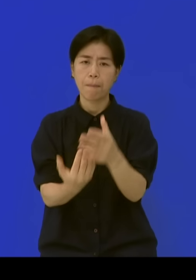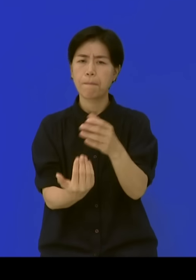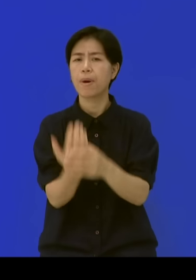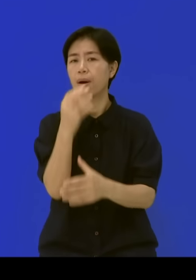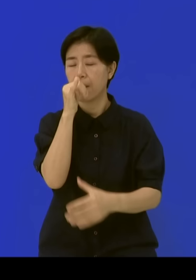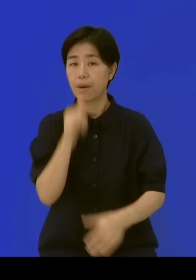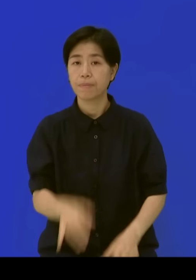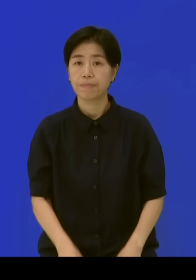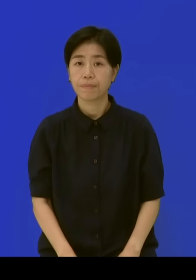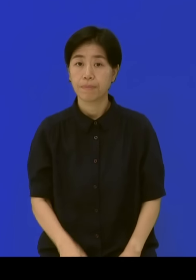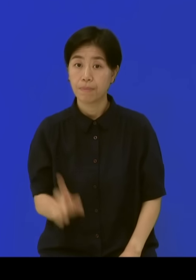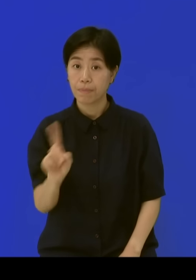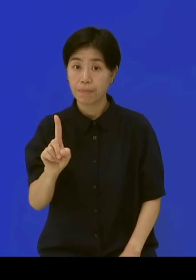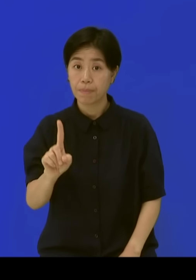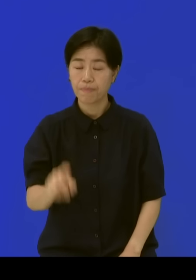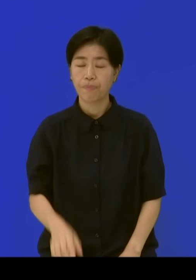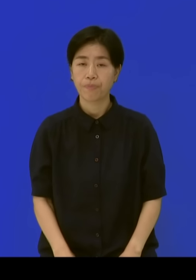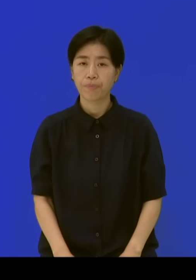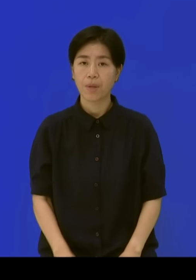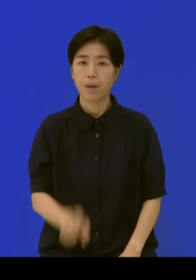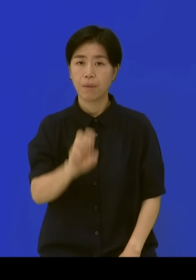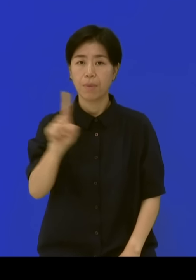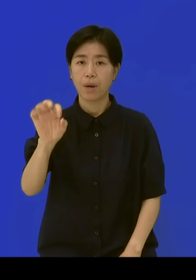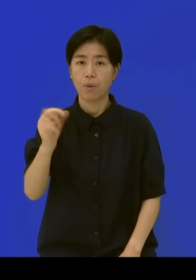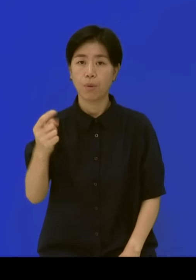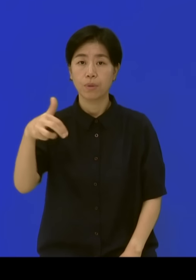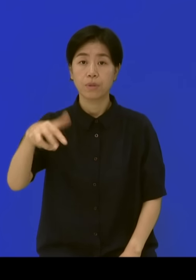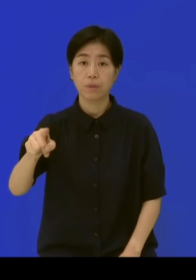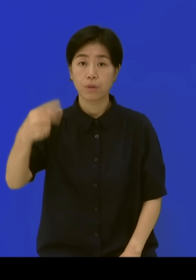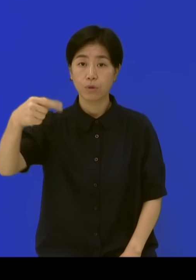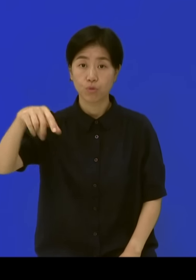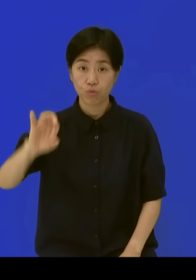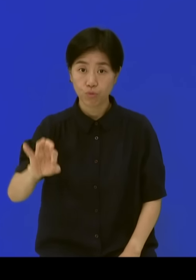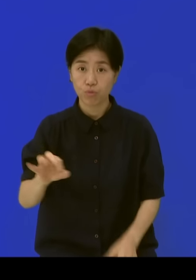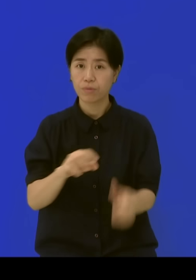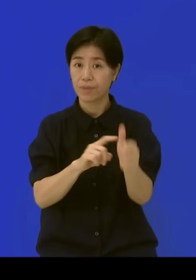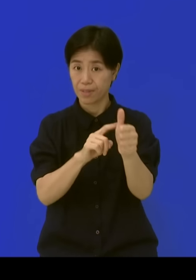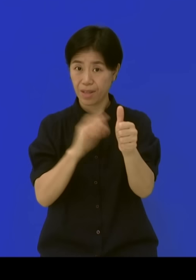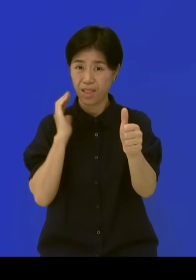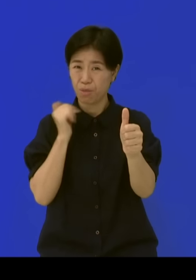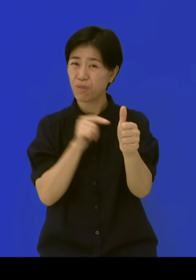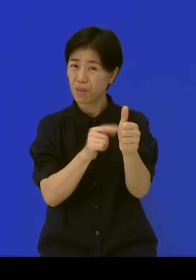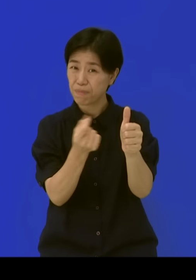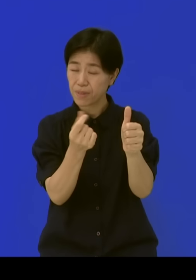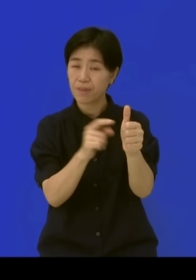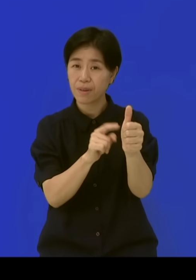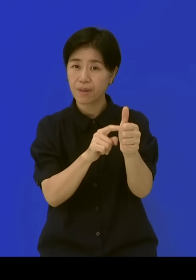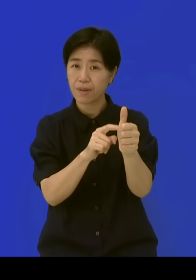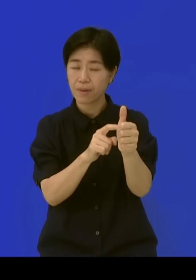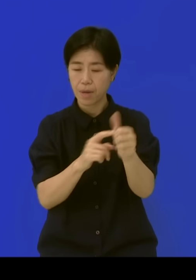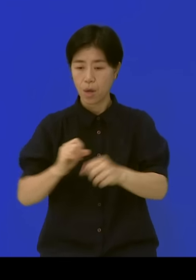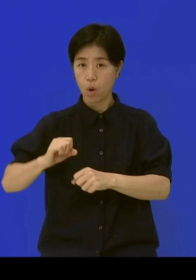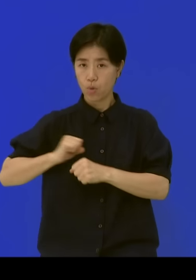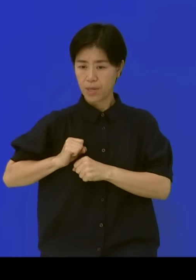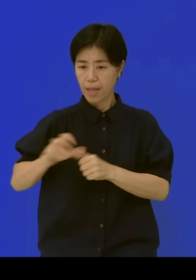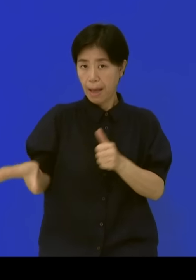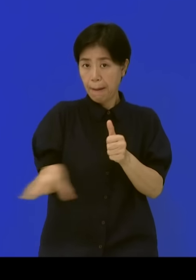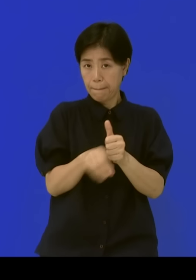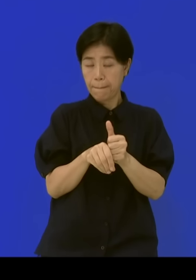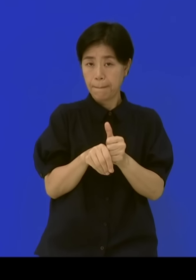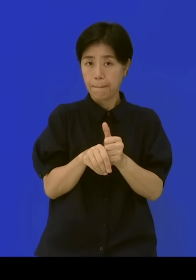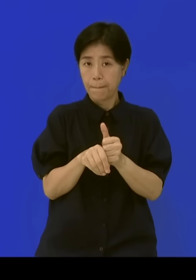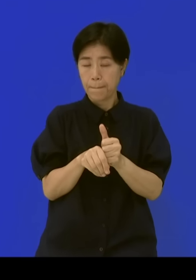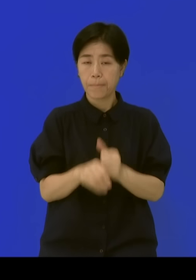네네. 그게 이제 마오쩌둥이 네. 정권을 잡고 홍위병들을 동원해서 네. 인민대공사